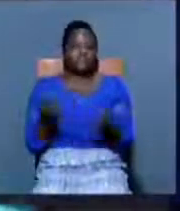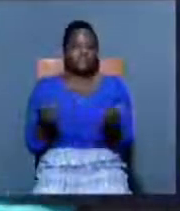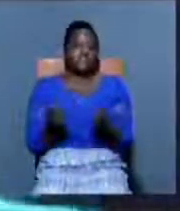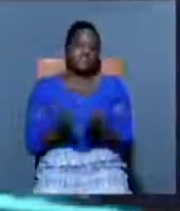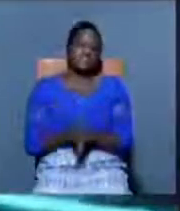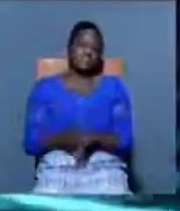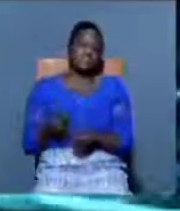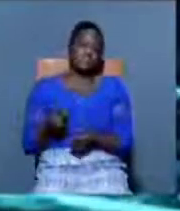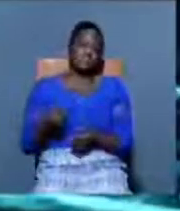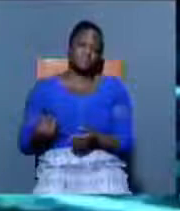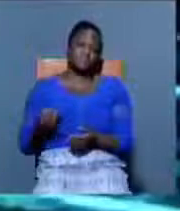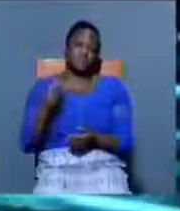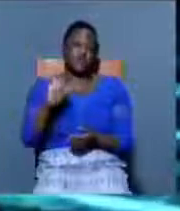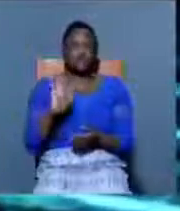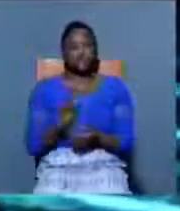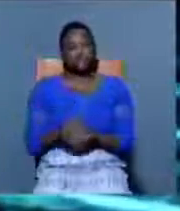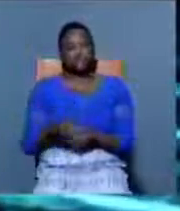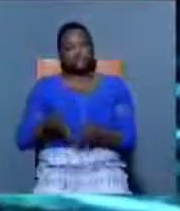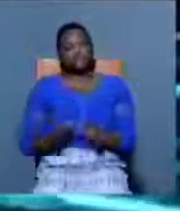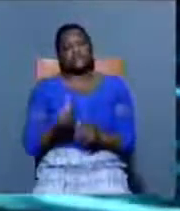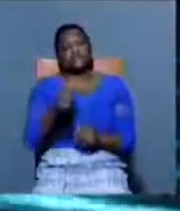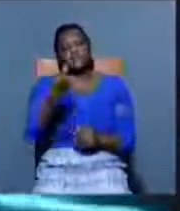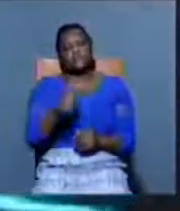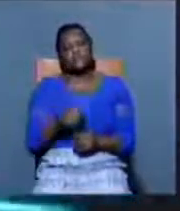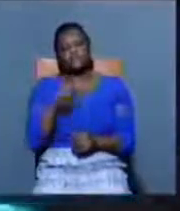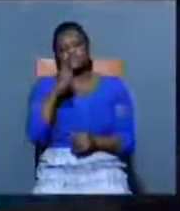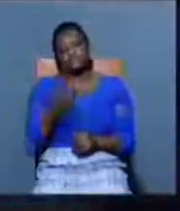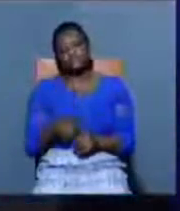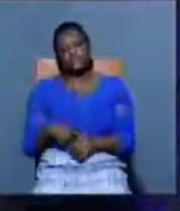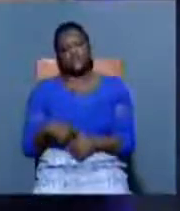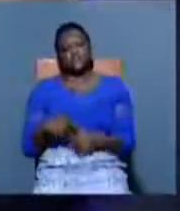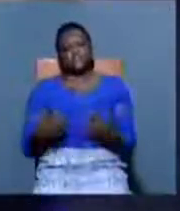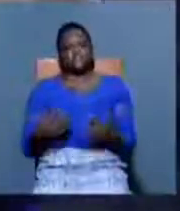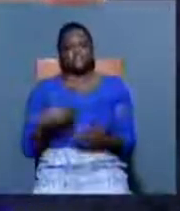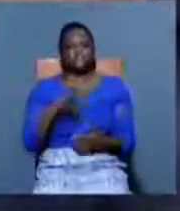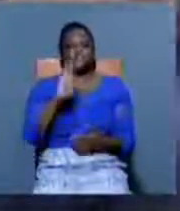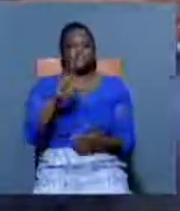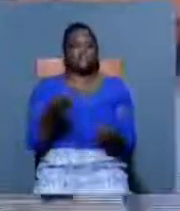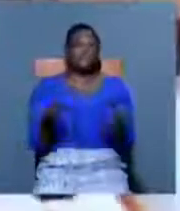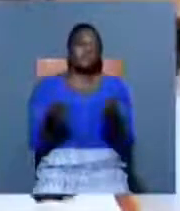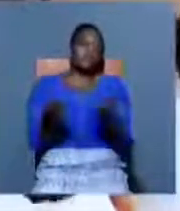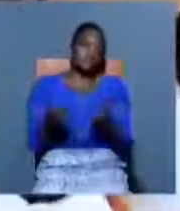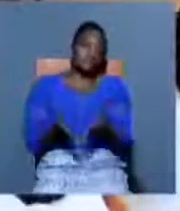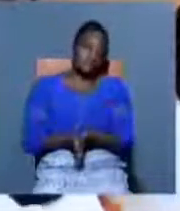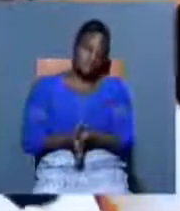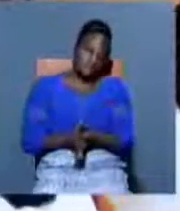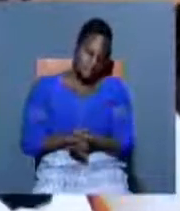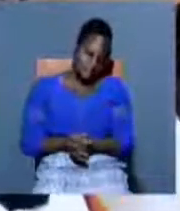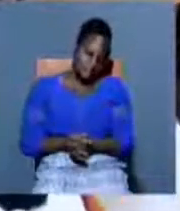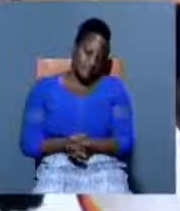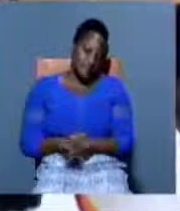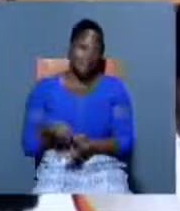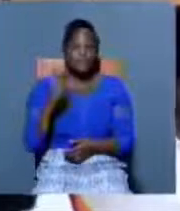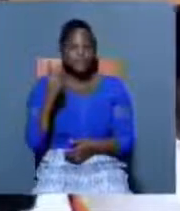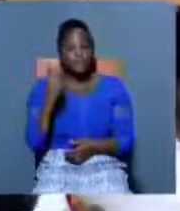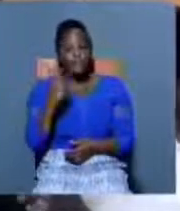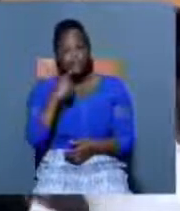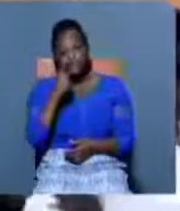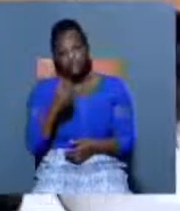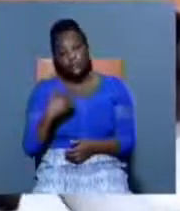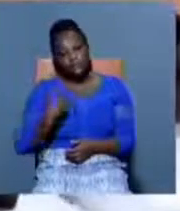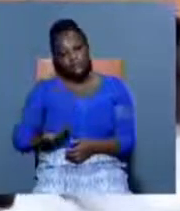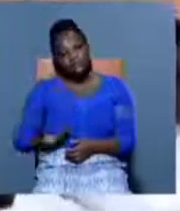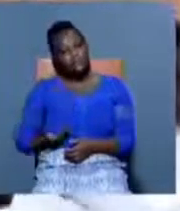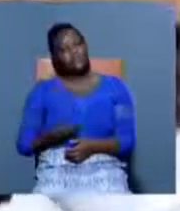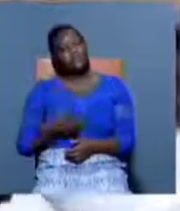Mwanao uliomzaa wewe mwenyewe, unaweza ukamwambia mwanangu sasa mimi na wewe sasa hivi tuko sawa sawa? Lakini cha pili anachoambiwa mwanamke,